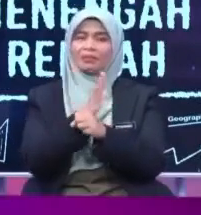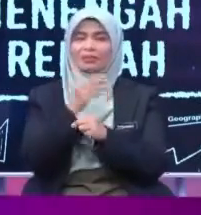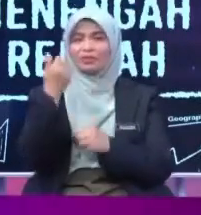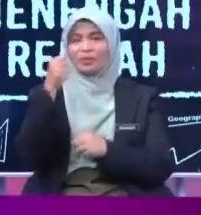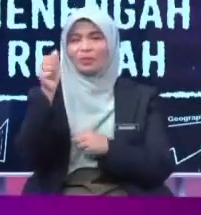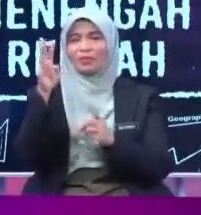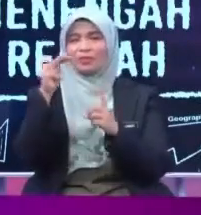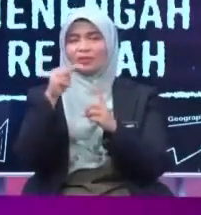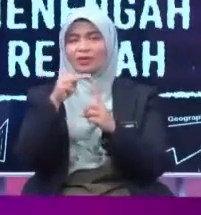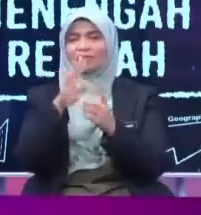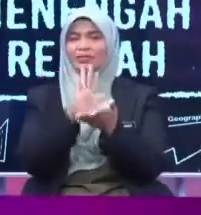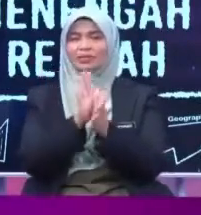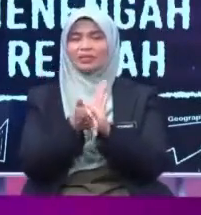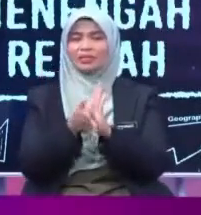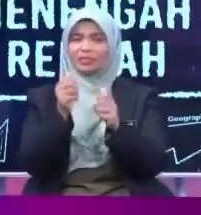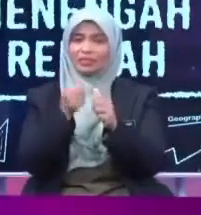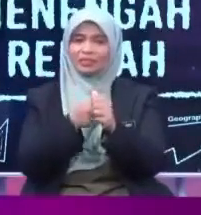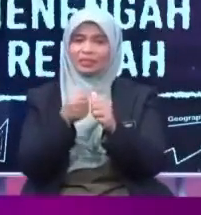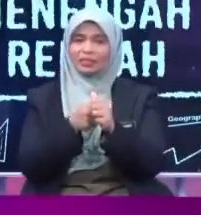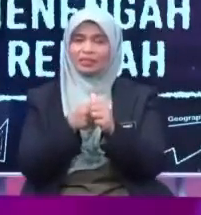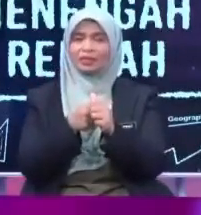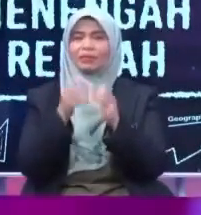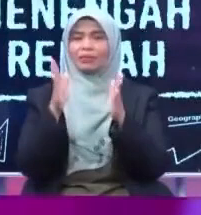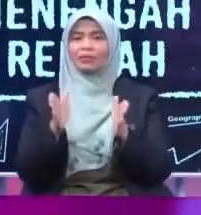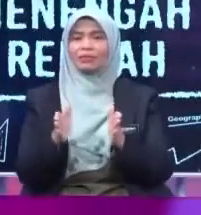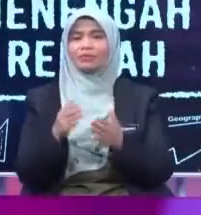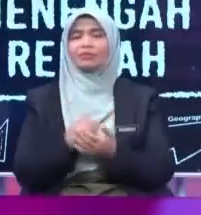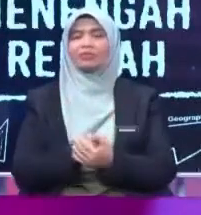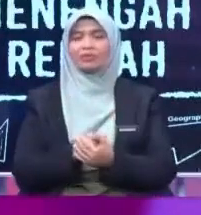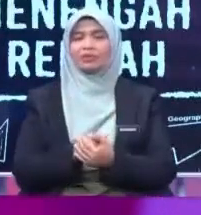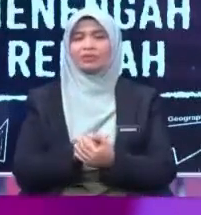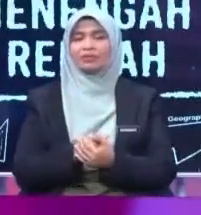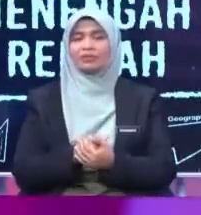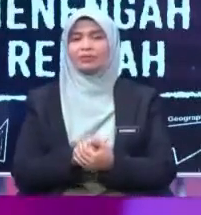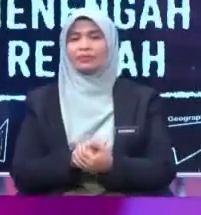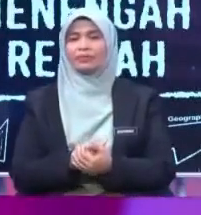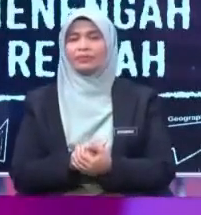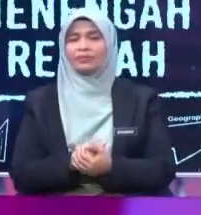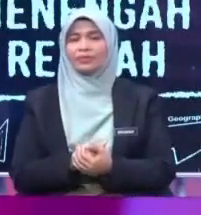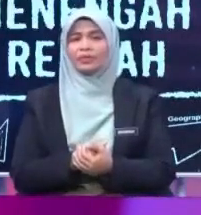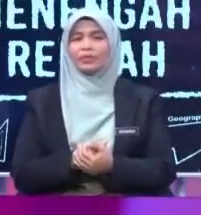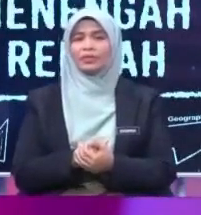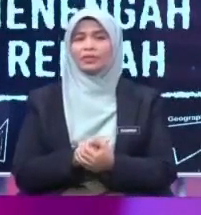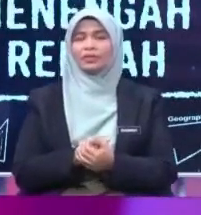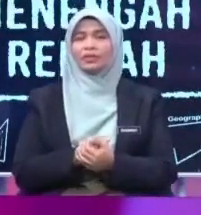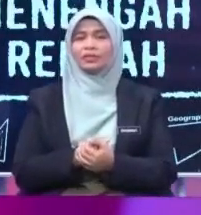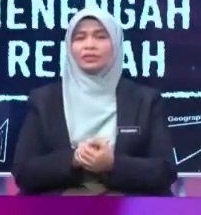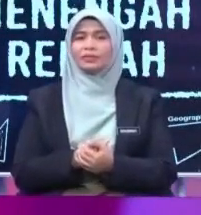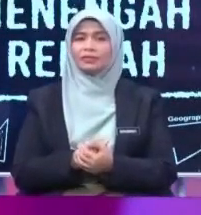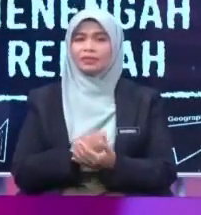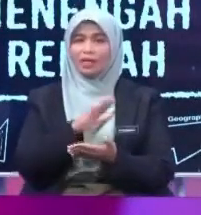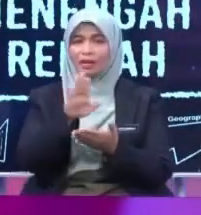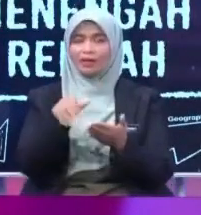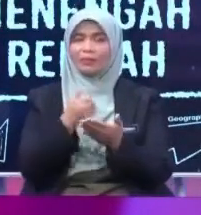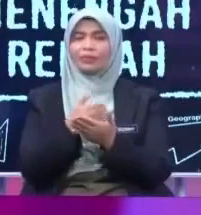10 markah. Jadi setiap orang, Abang Umar 10 markah, lepas tu apa Marsha 10, Auni 10 dan juga Saiful